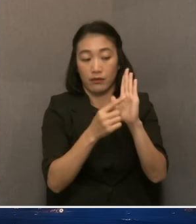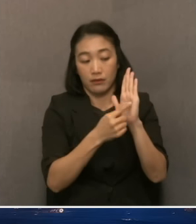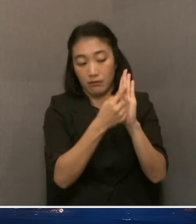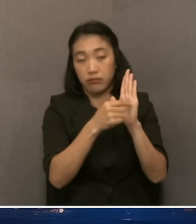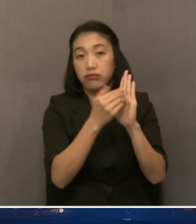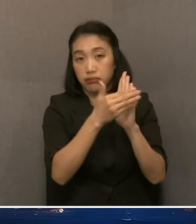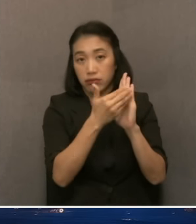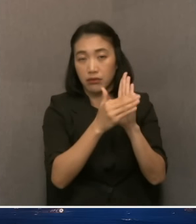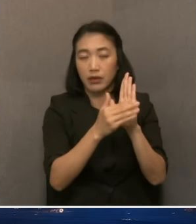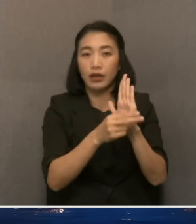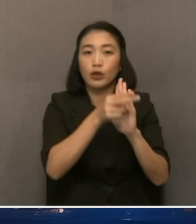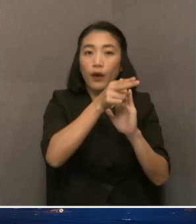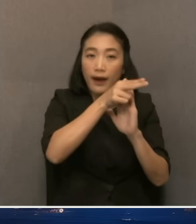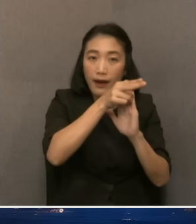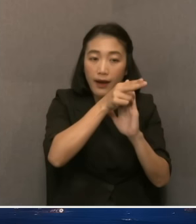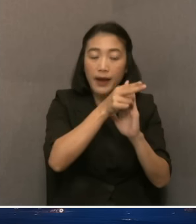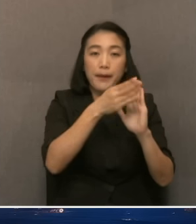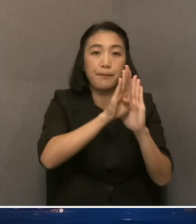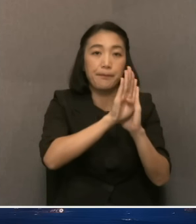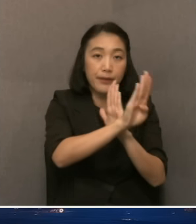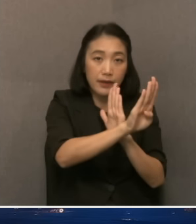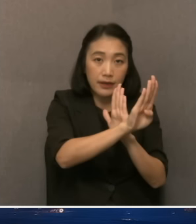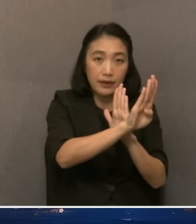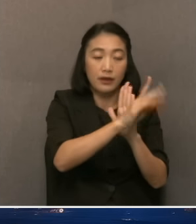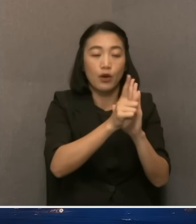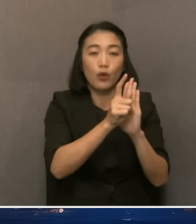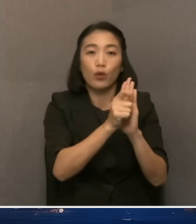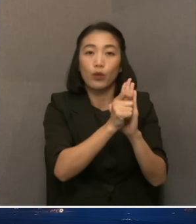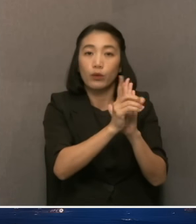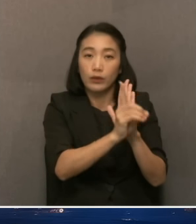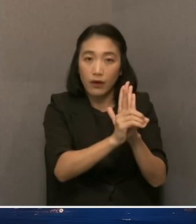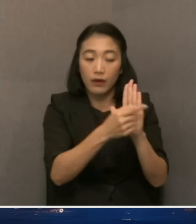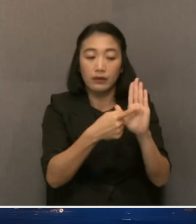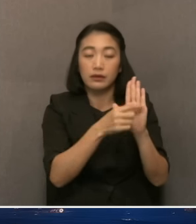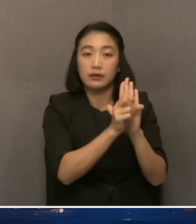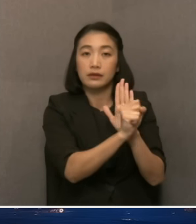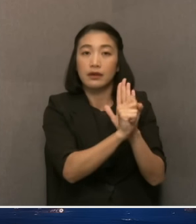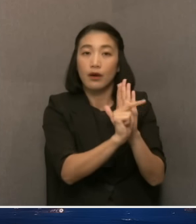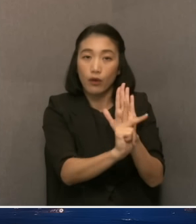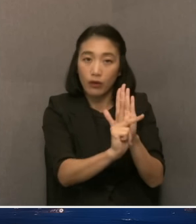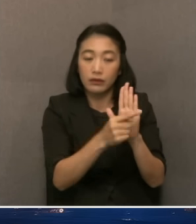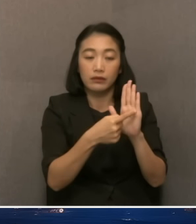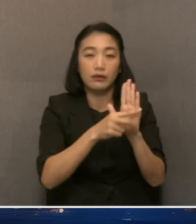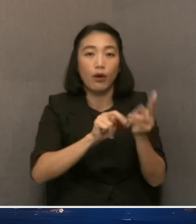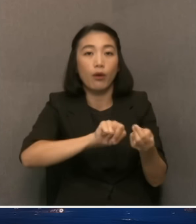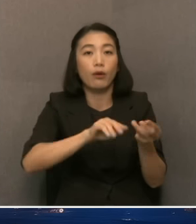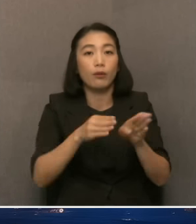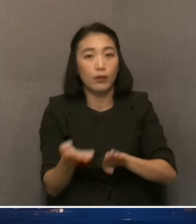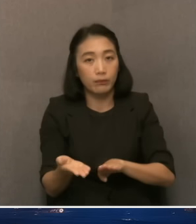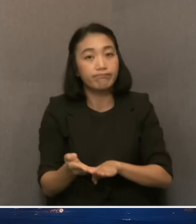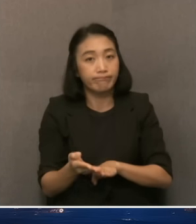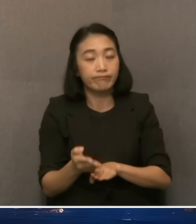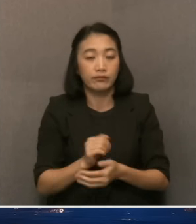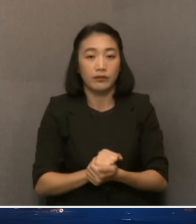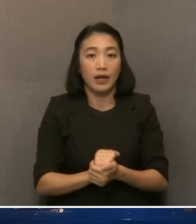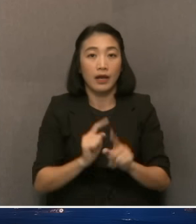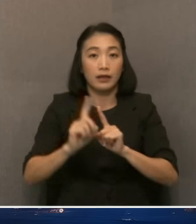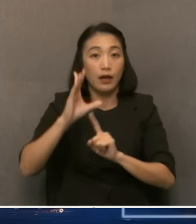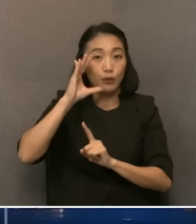ทั้งหนองคายบึงกาอุดรธานีสกลนครแล้วก็ที่นครพนมด้วยส่วนในวันพรุ่งนี้ค่ะ 30